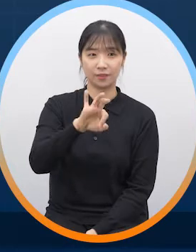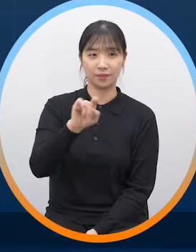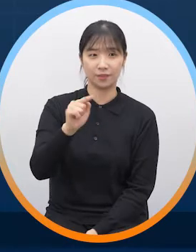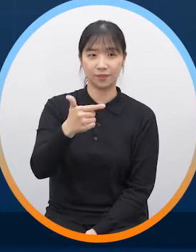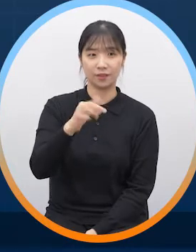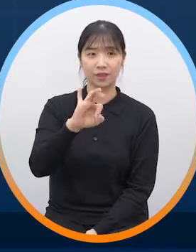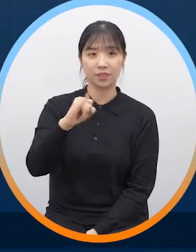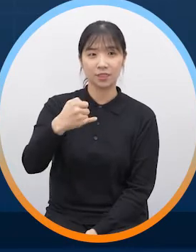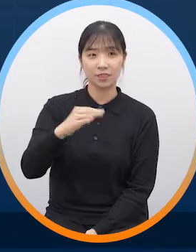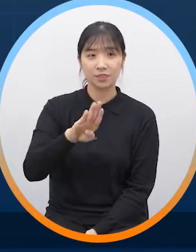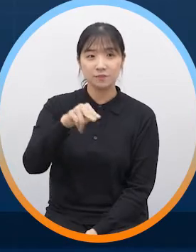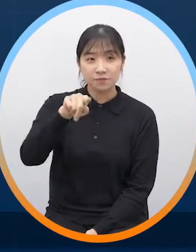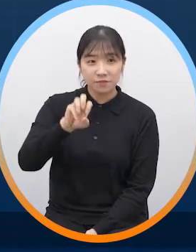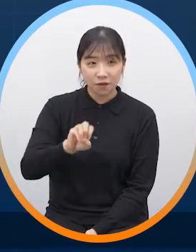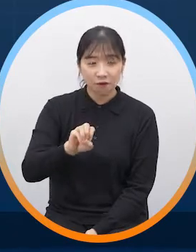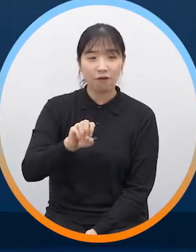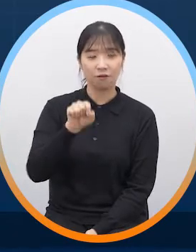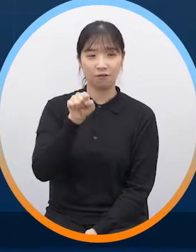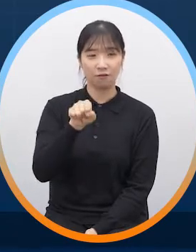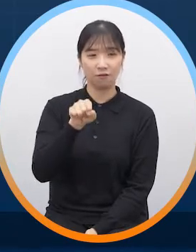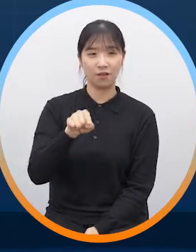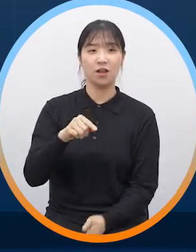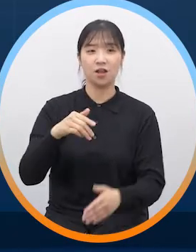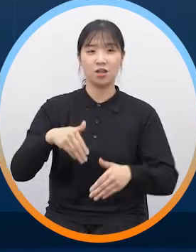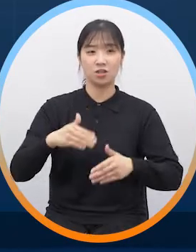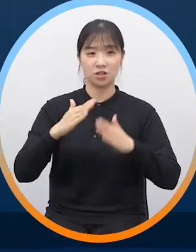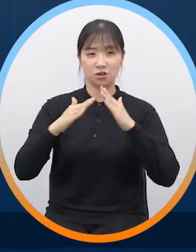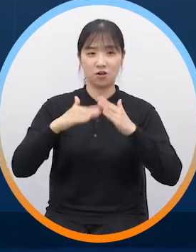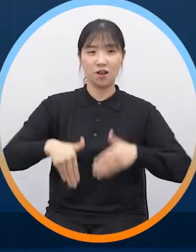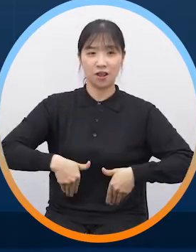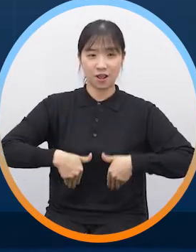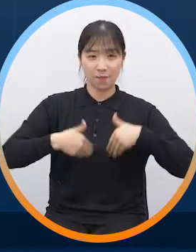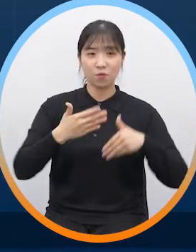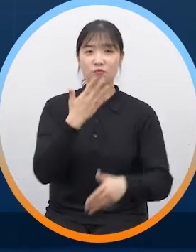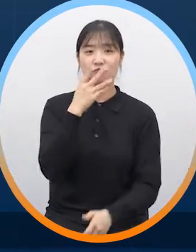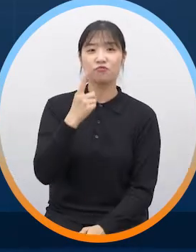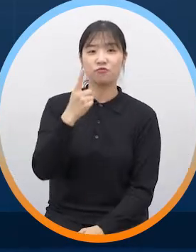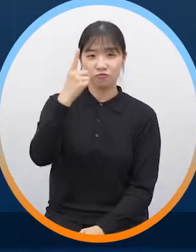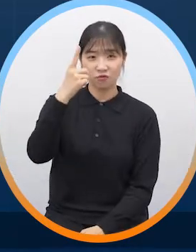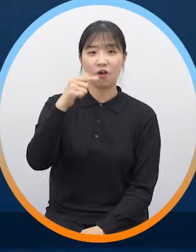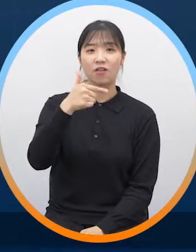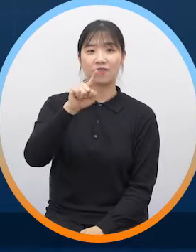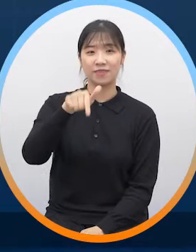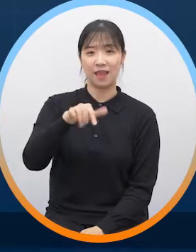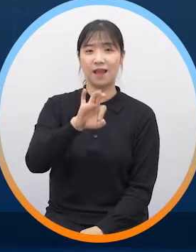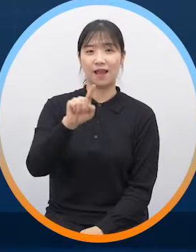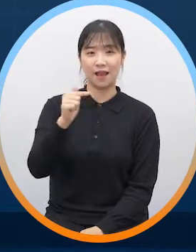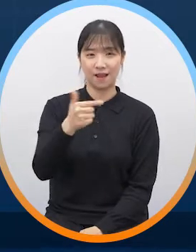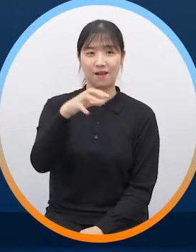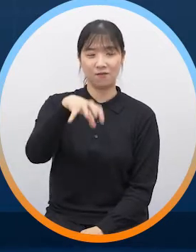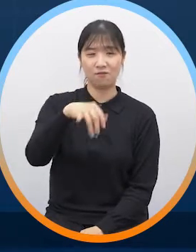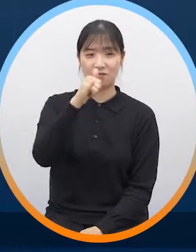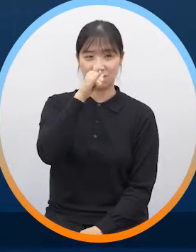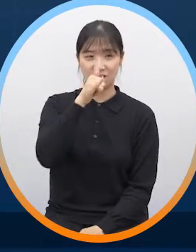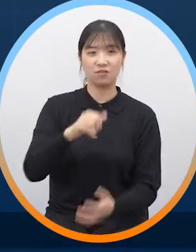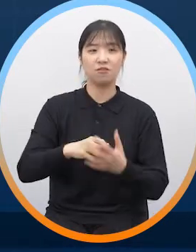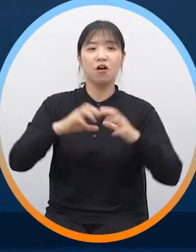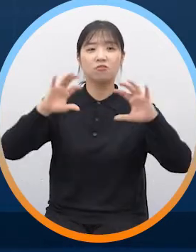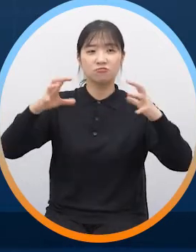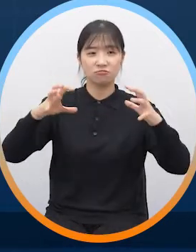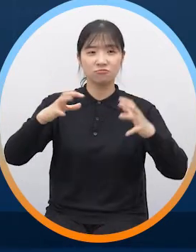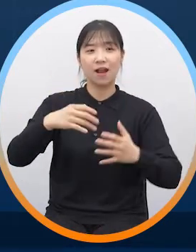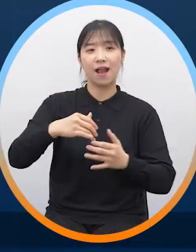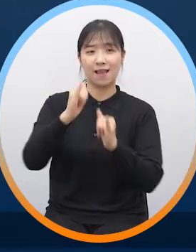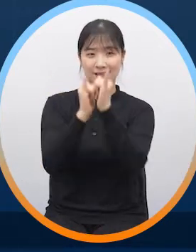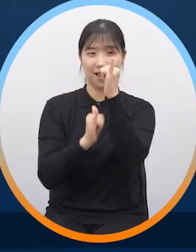나간읍성은 전라남도 순천시 나간면 동내리 일원에 있는데요. 국가사적